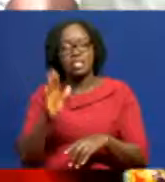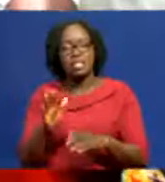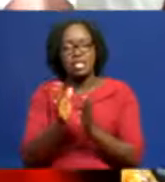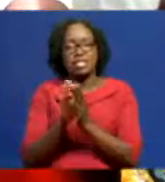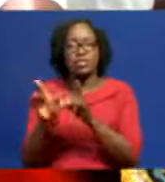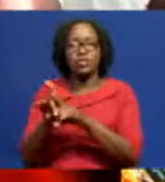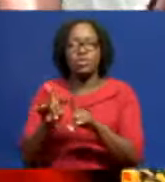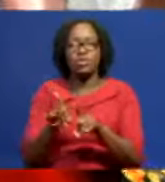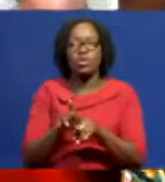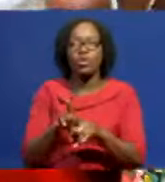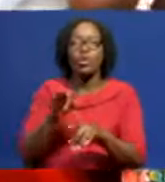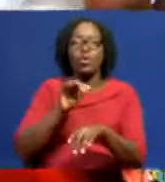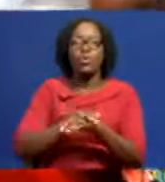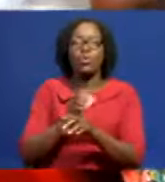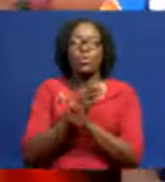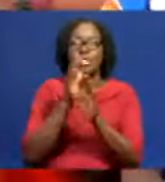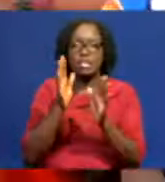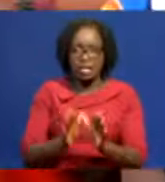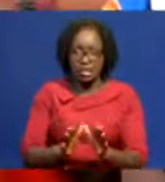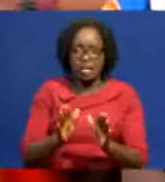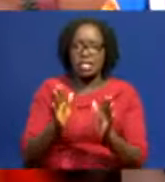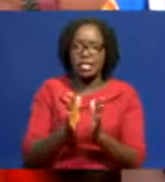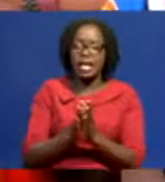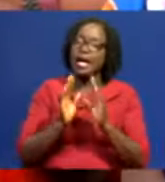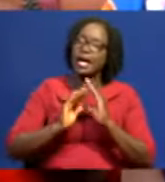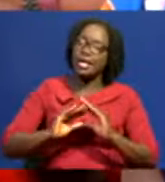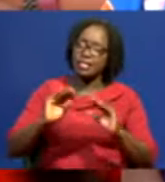wema kwa ajili wanafunzwa hata masuala